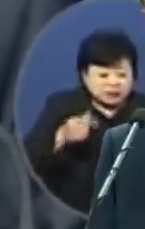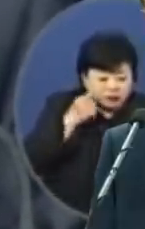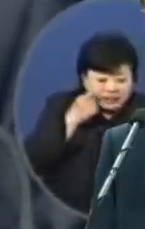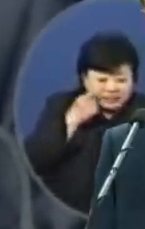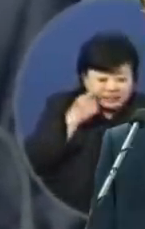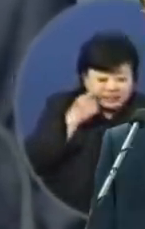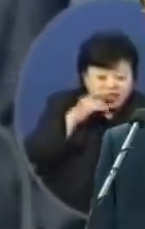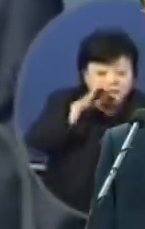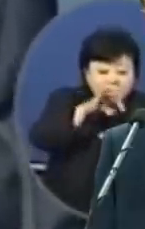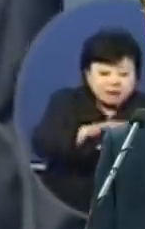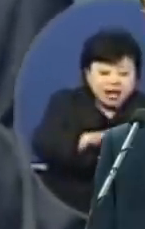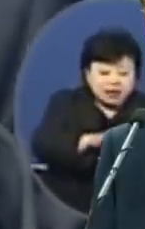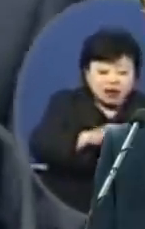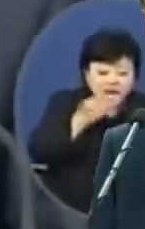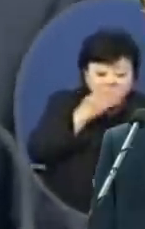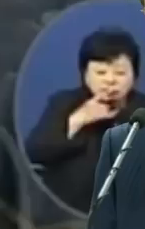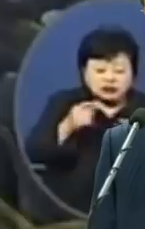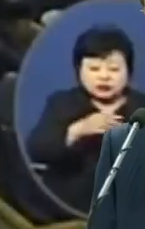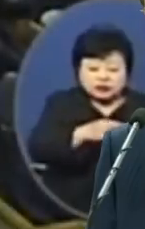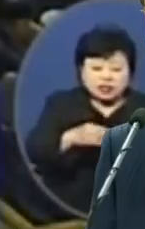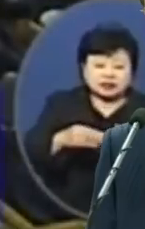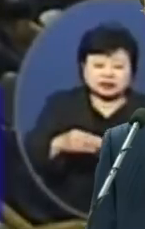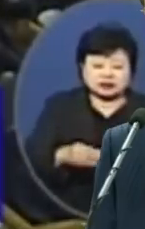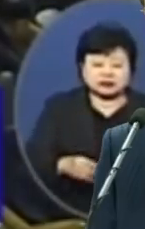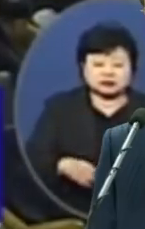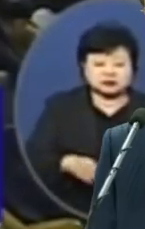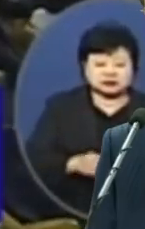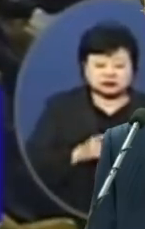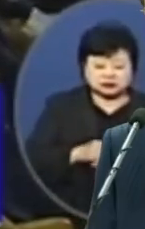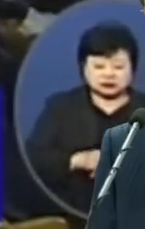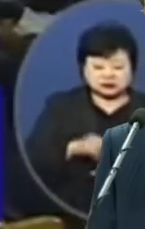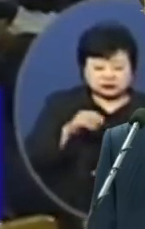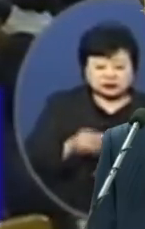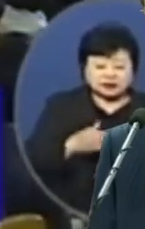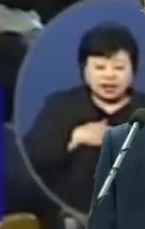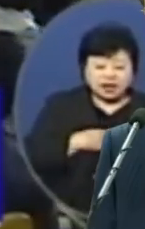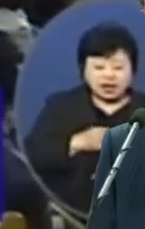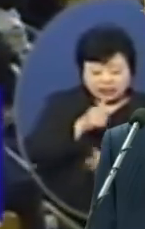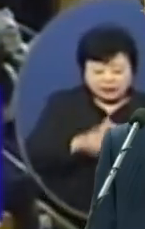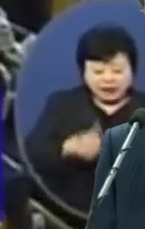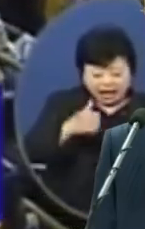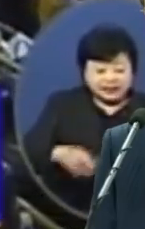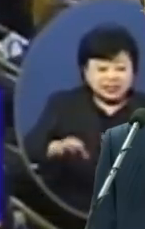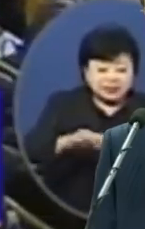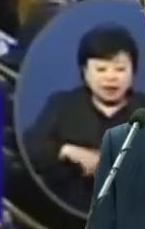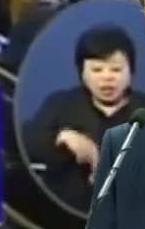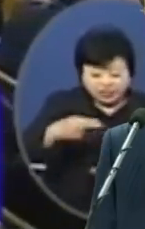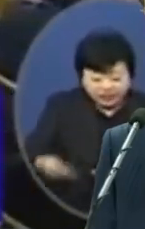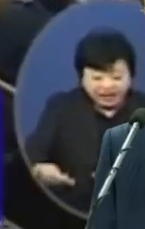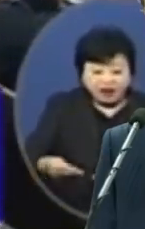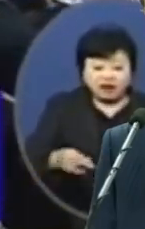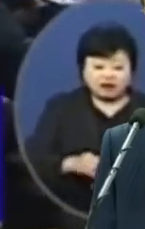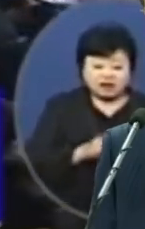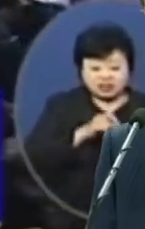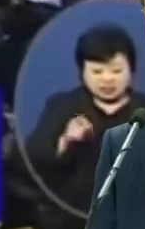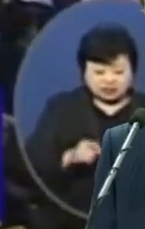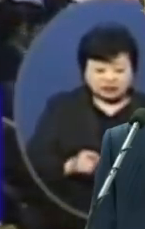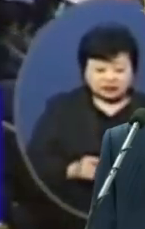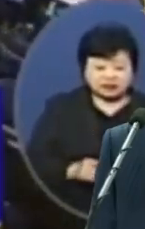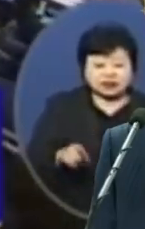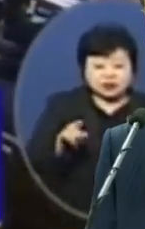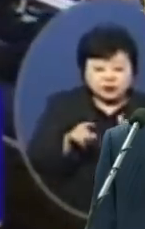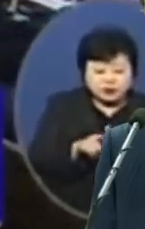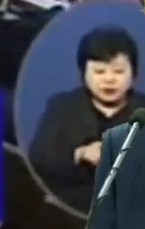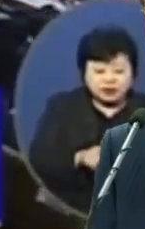말씀하기를 마귀가 예수를 거룩한 성으로 데려다가 성전 꼭대기에 세우고 이르되 내가 만일 하나님의 아들이여든 뛰어내리라. 기록되었을 때 그가 너를 위하여